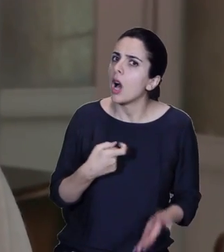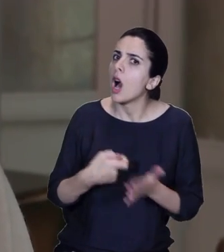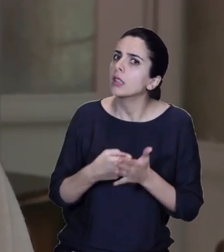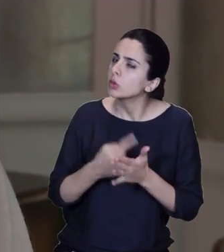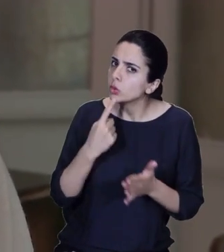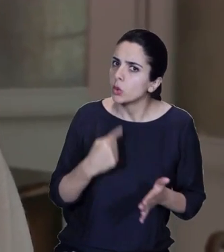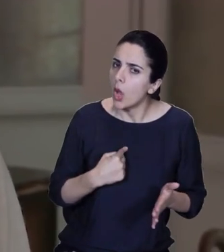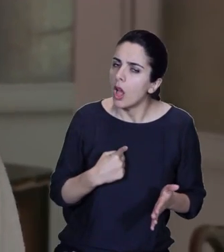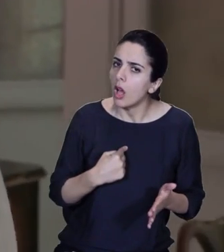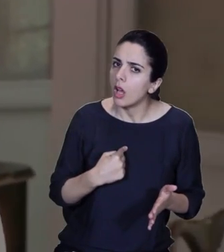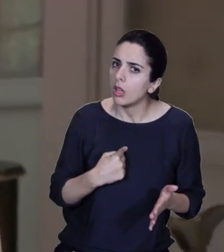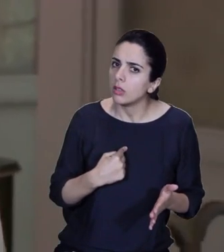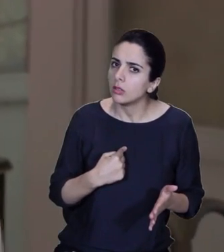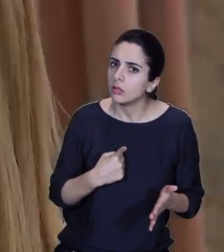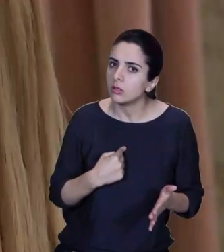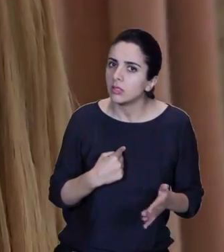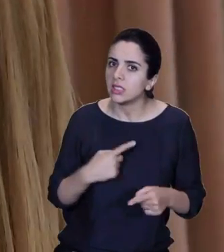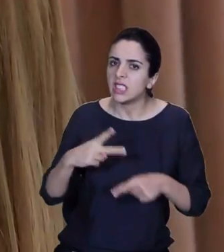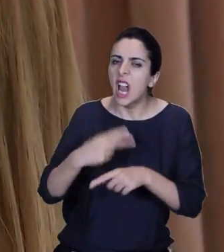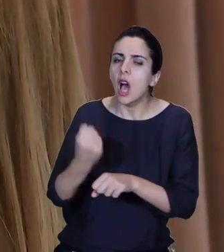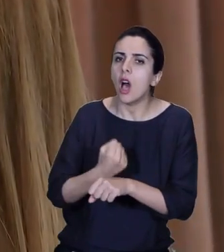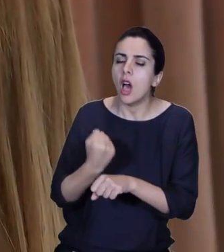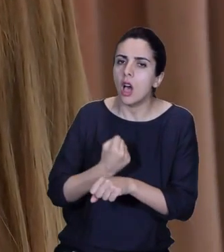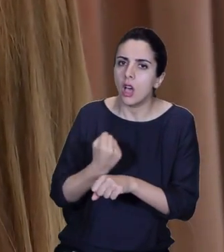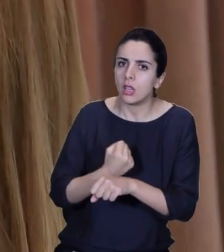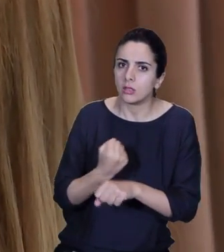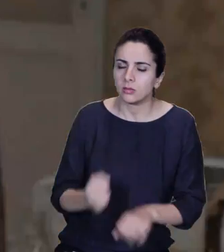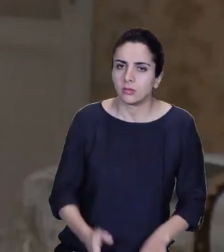Adını da söylersen... Zehra Kaya.